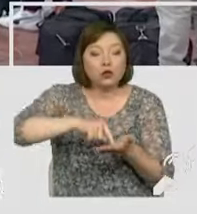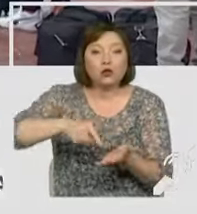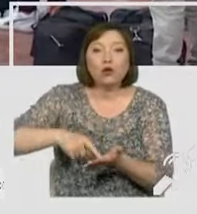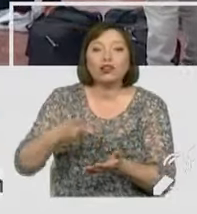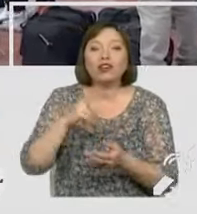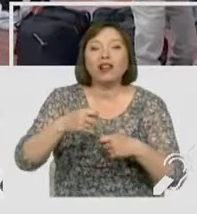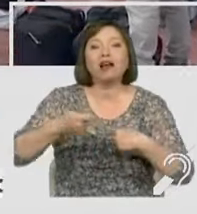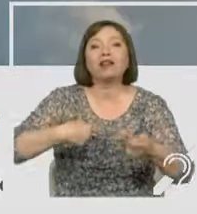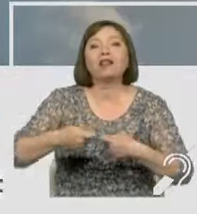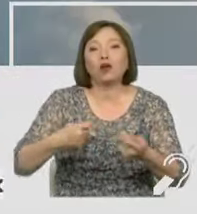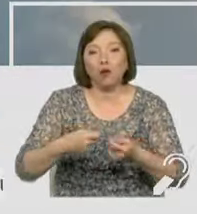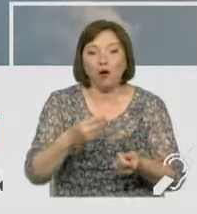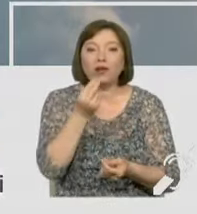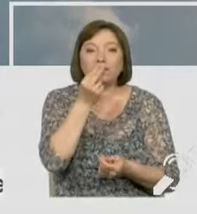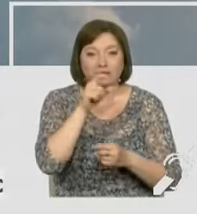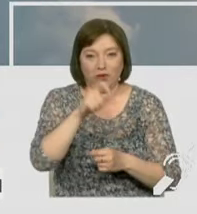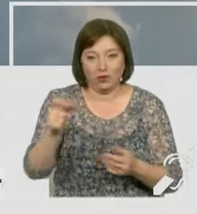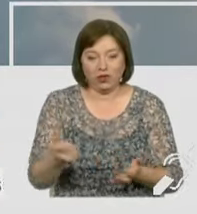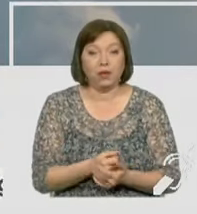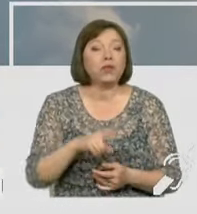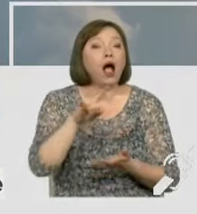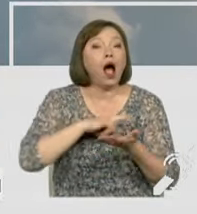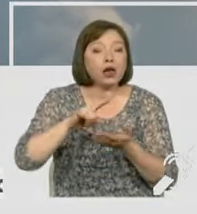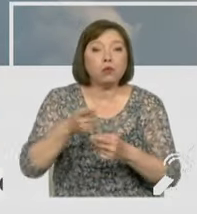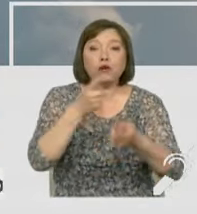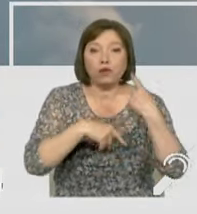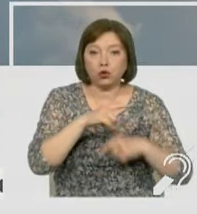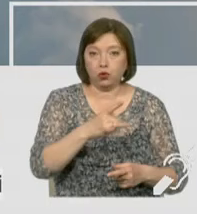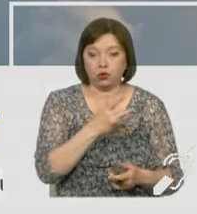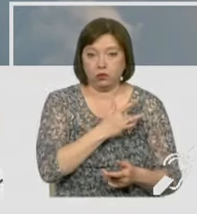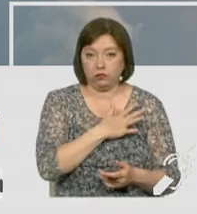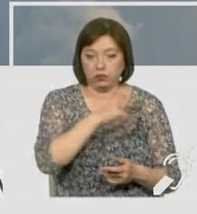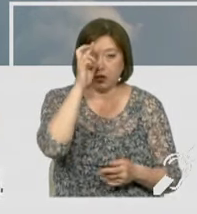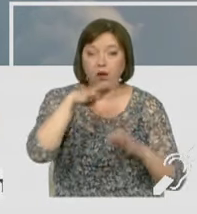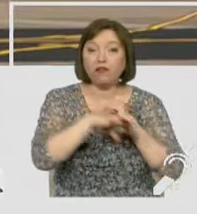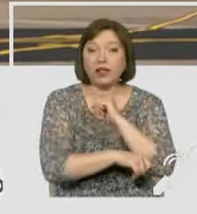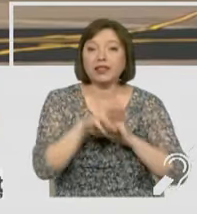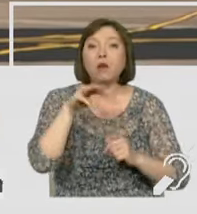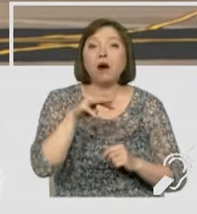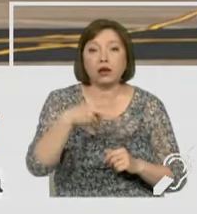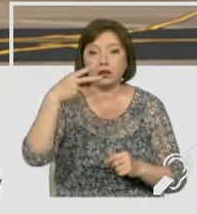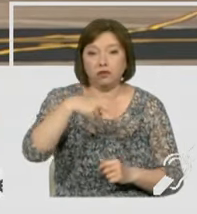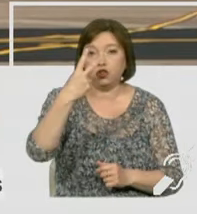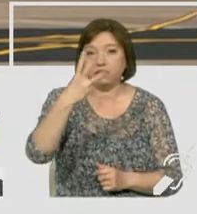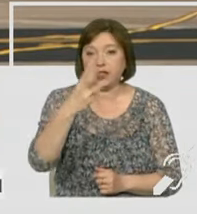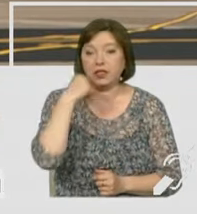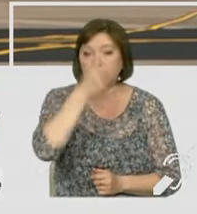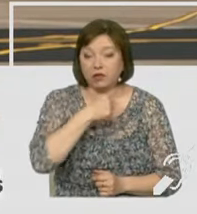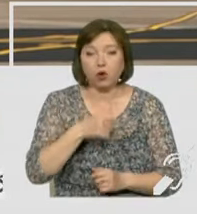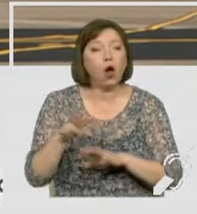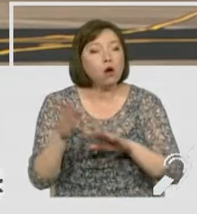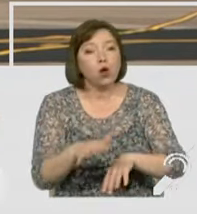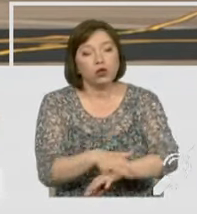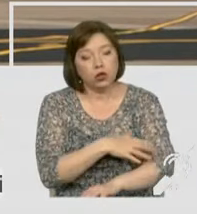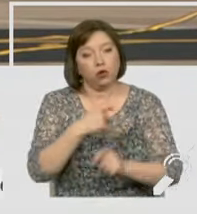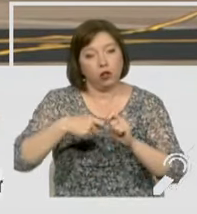de alimentație publică. Aeroportul Chișinău a revenit în gestiunea statului la sfârșitul lunii martie 2023, după un lung șir